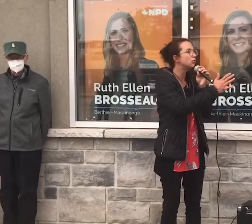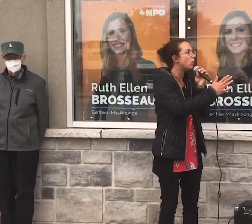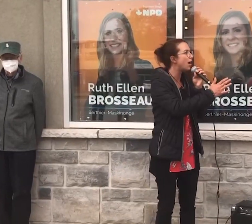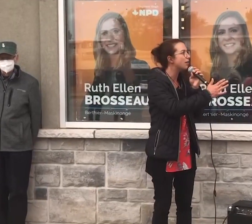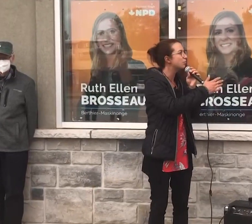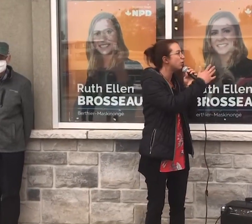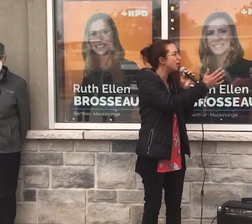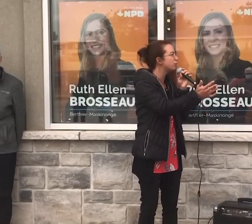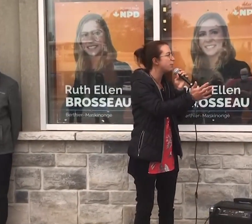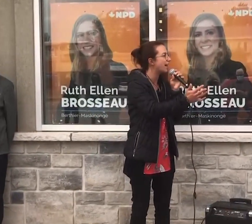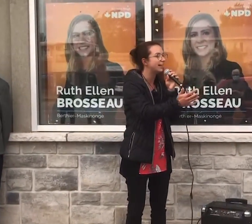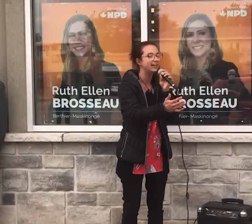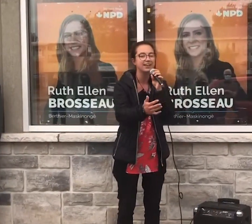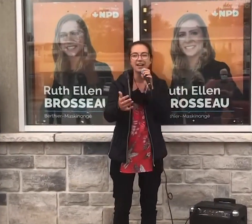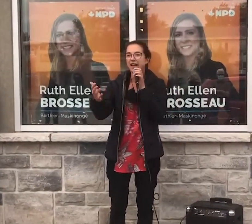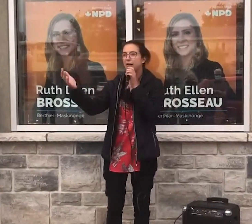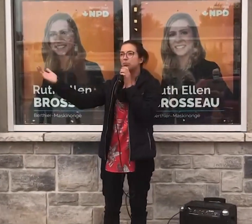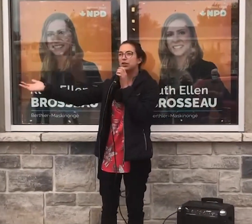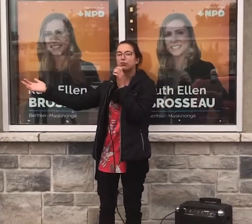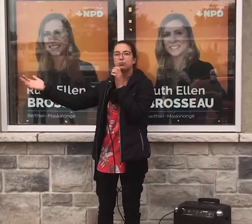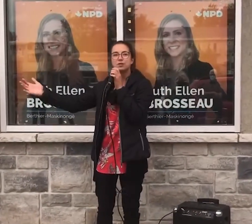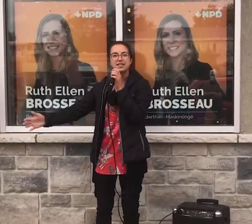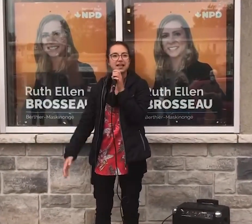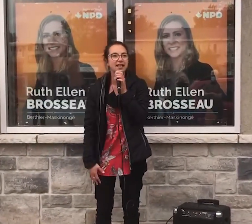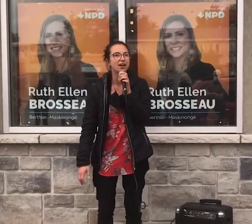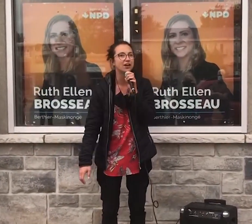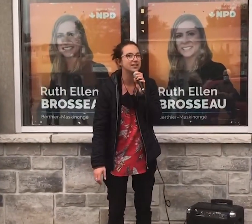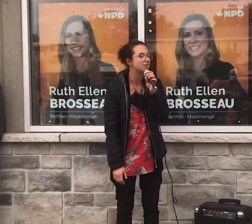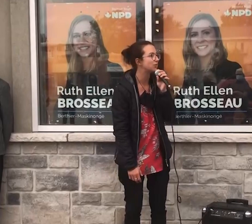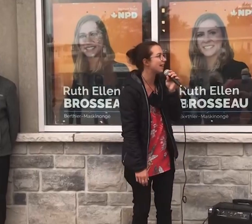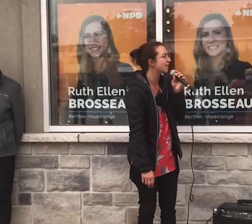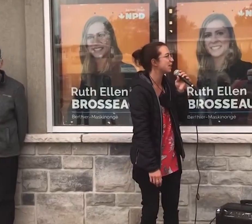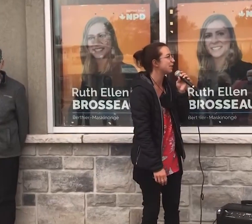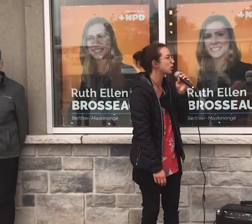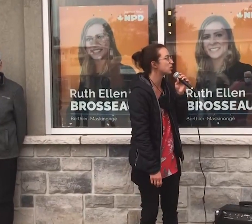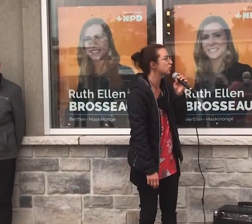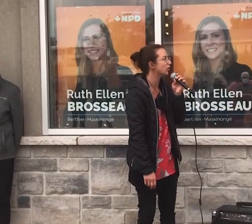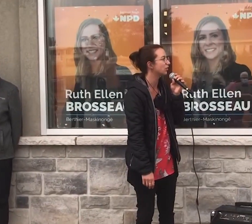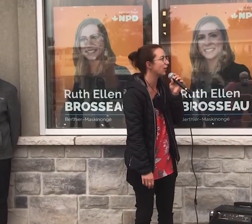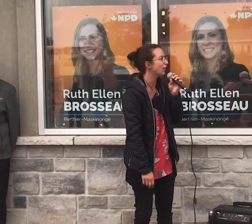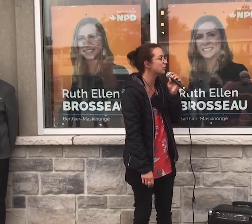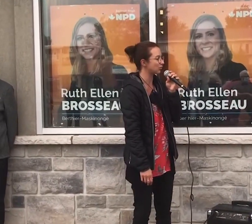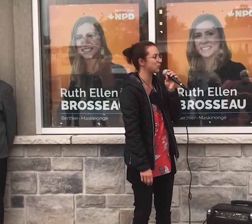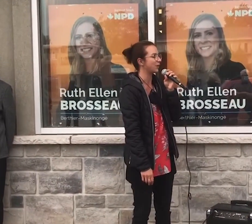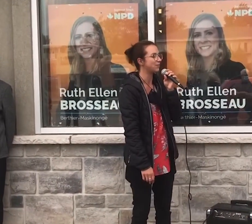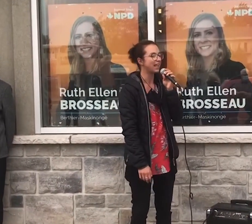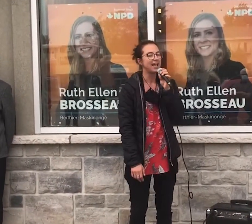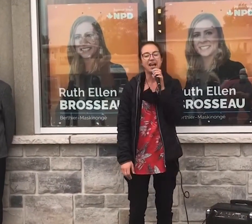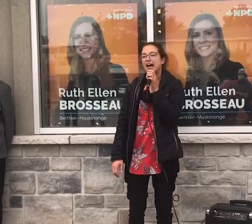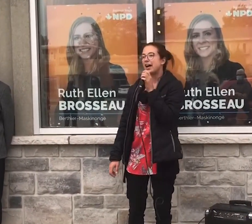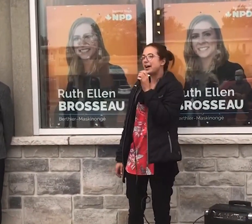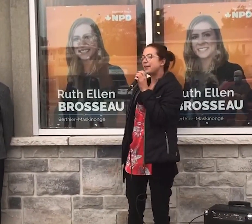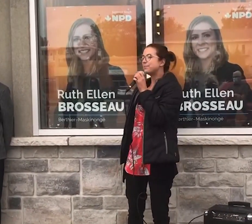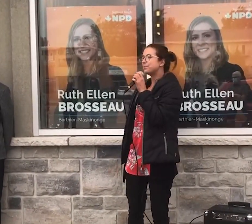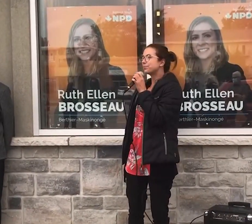'important, c'est de vous voir, de pouvoir vous parler, puis que vous puissiez discuter avec Mme Brosseau, donc, aujourd'hui.